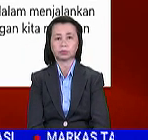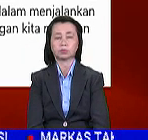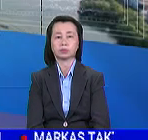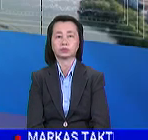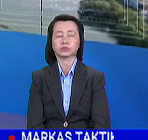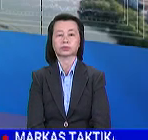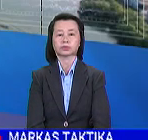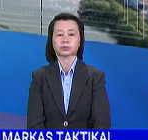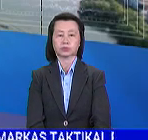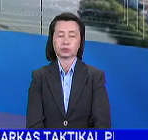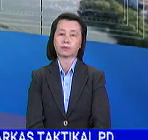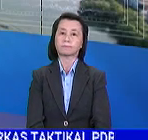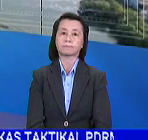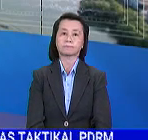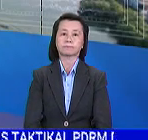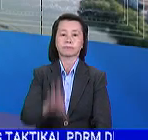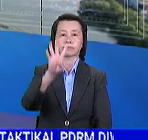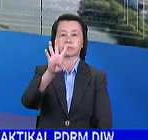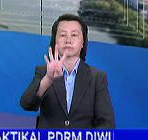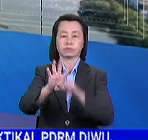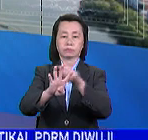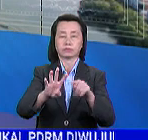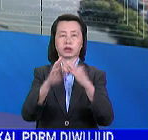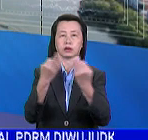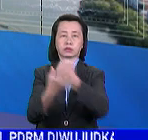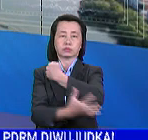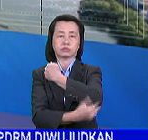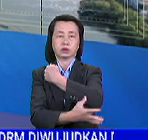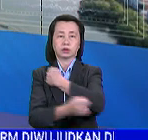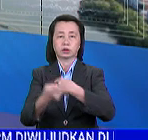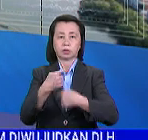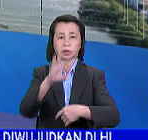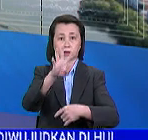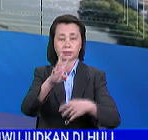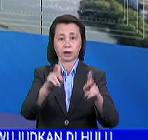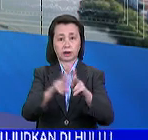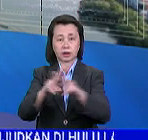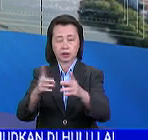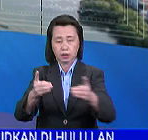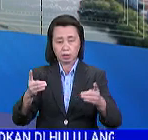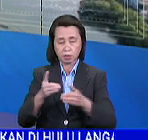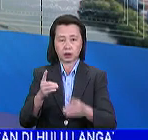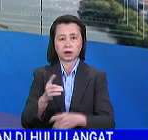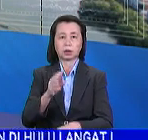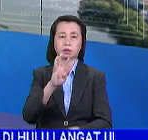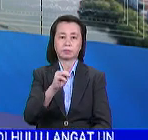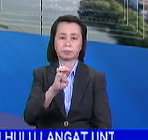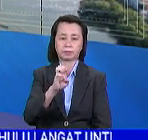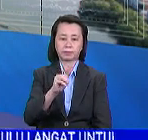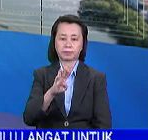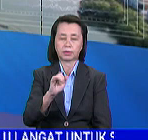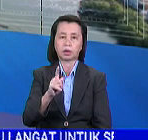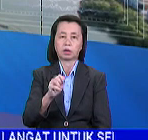hai hai ke-4 keluarga kurang berkemampuan dari empat Kampung Dalam kawasan daerah kecil membakut